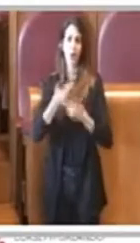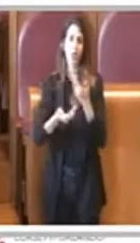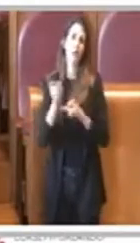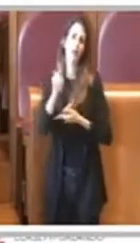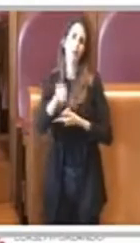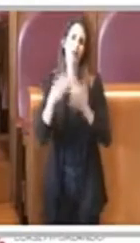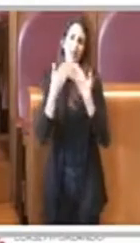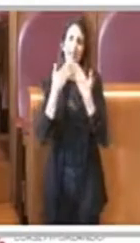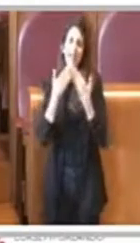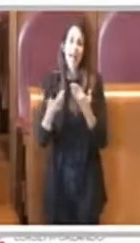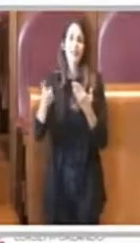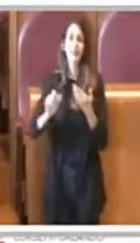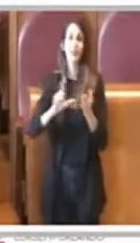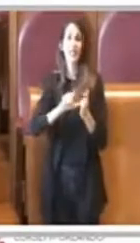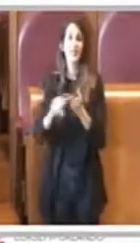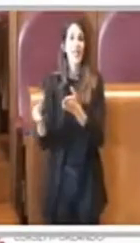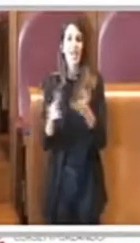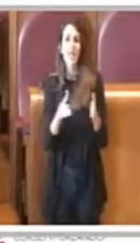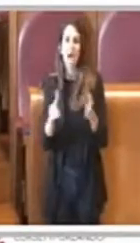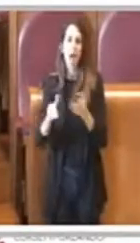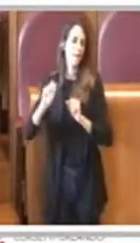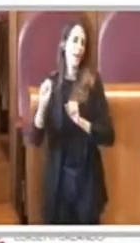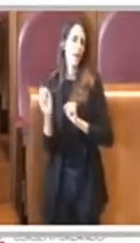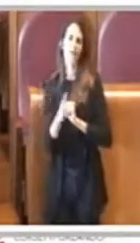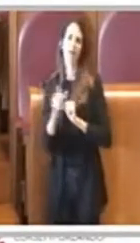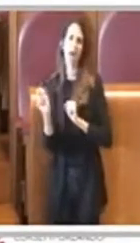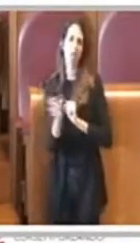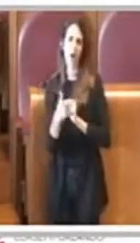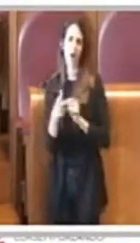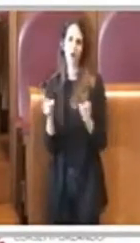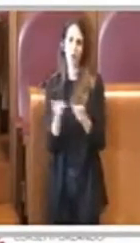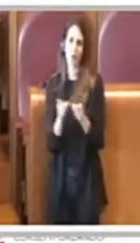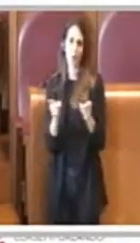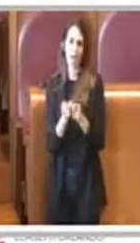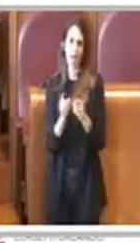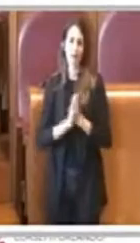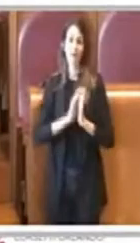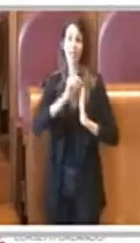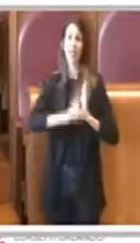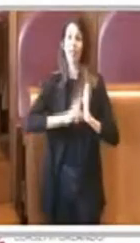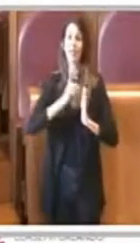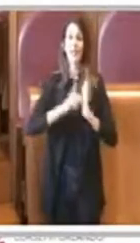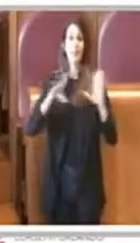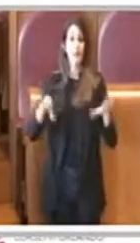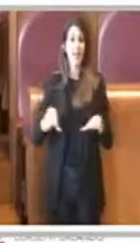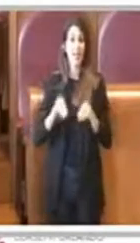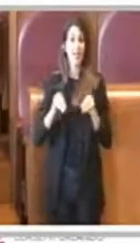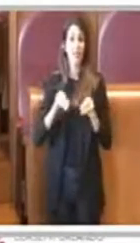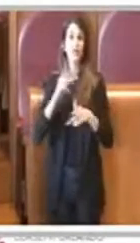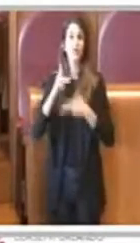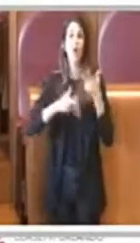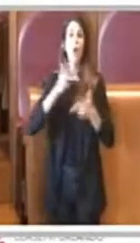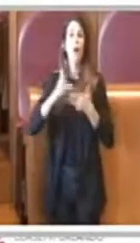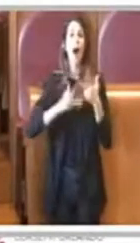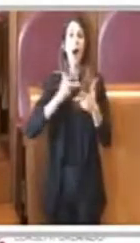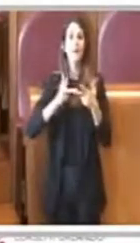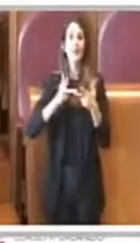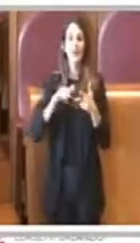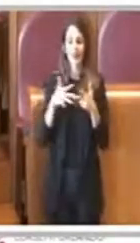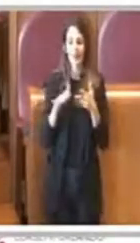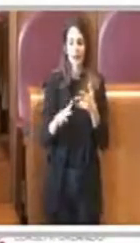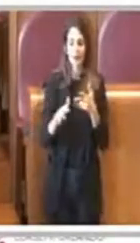record. Una delibera depositata a inizio di aprile che riusciamo a votare in tempi utili affinché sia efficace,